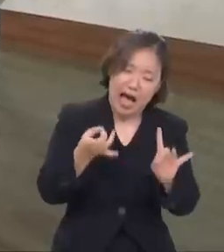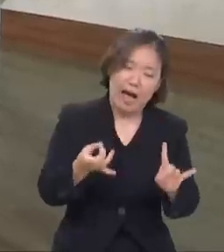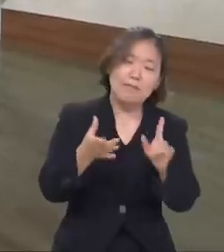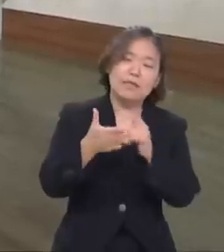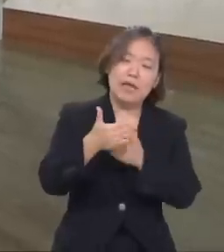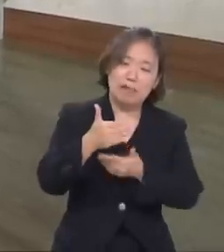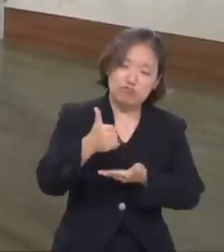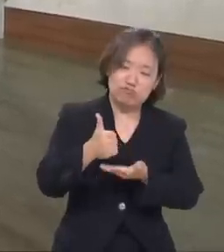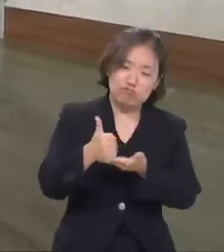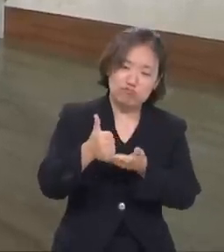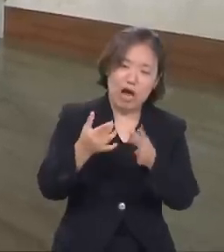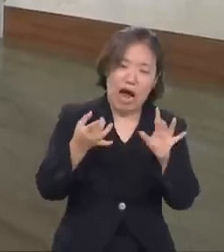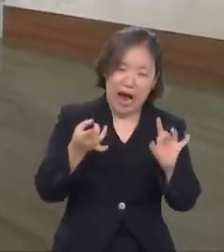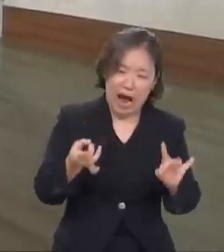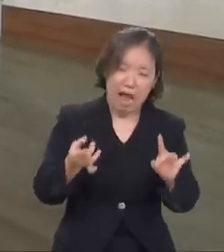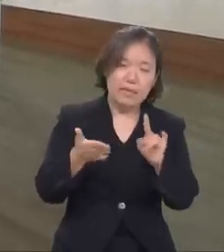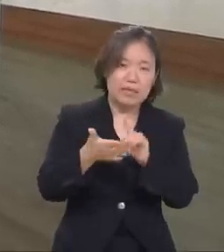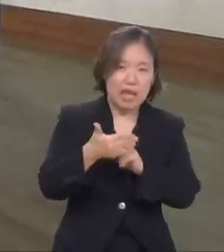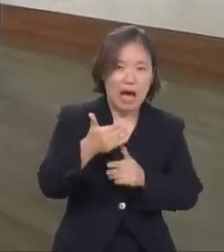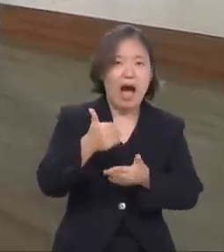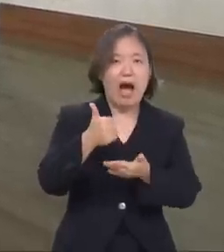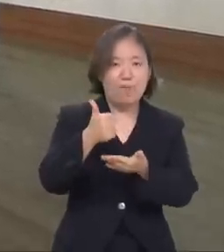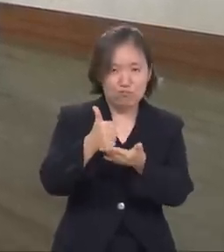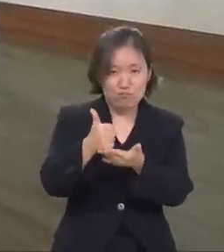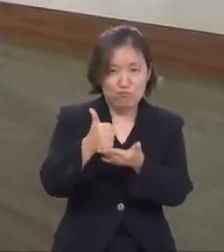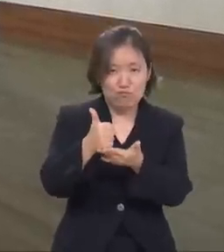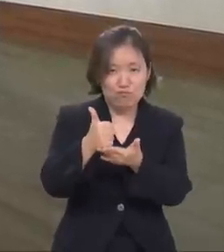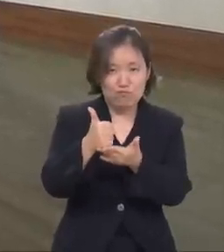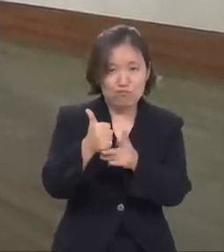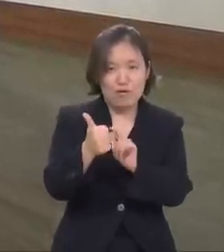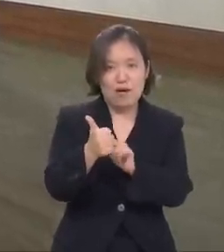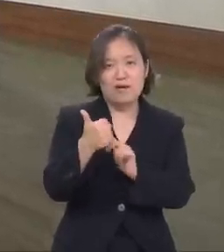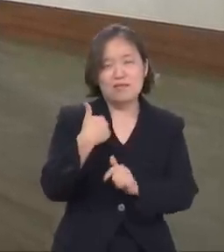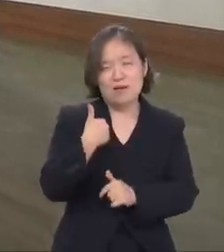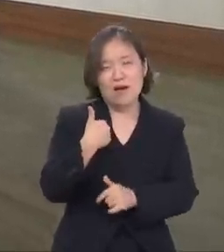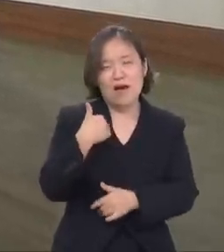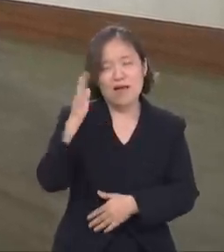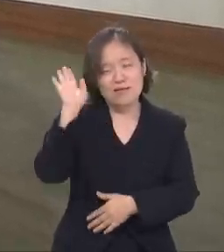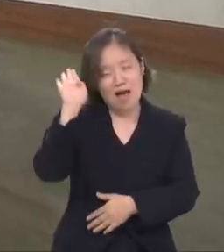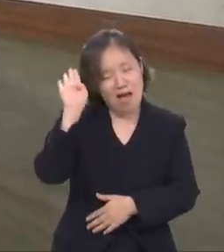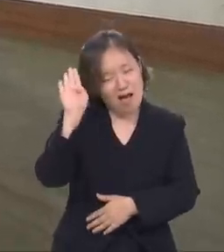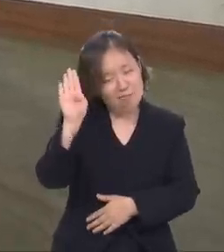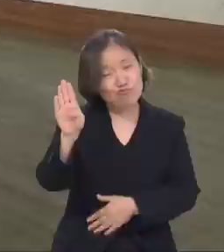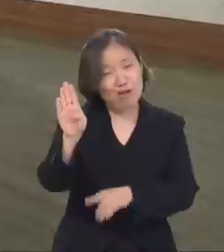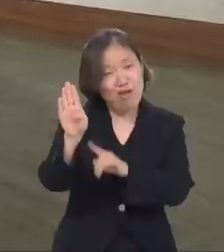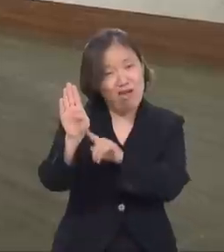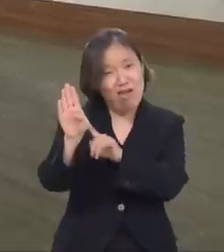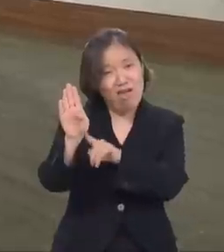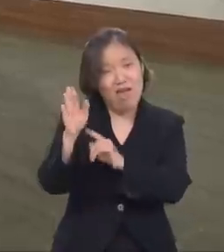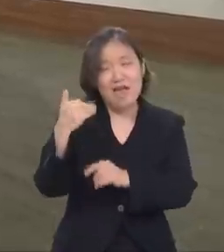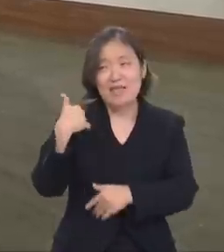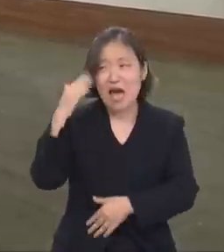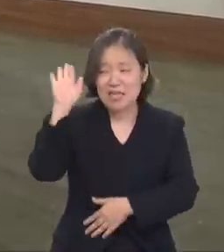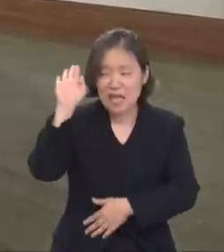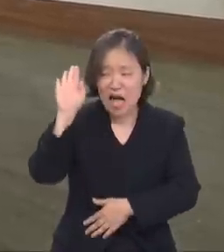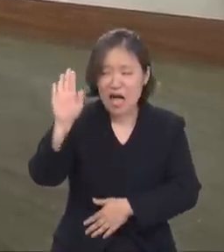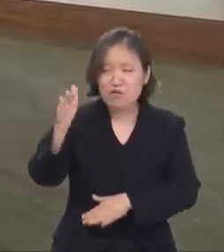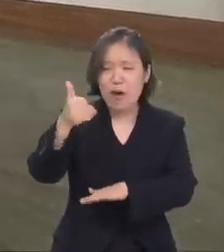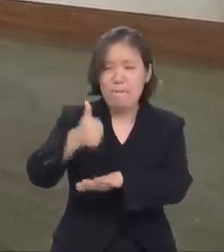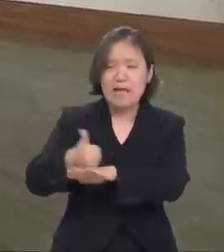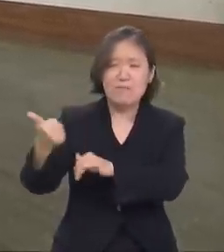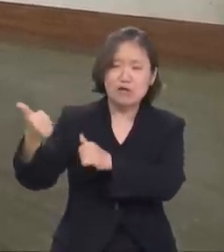나무아미타불 나무아미타불 제가 언젠가 마지막에 제